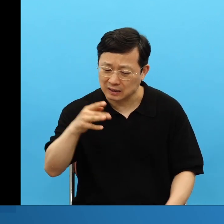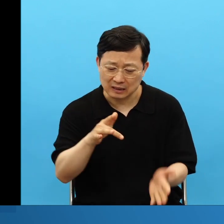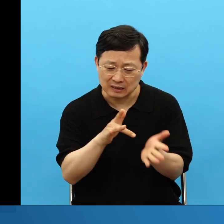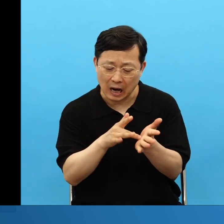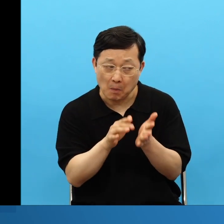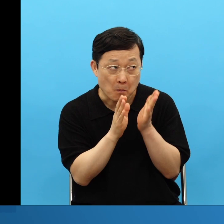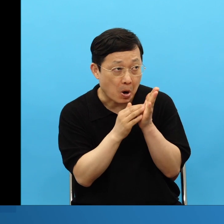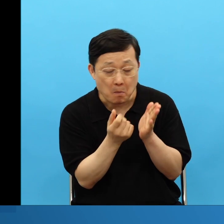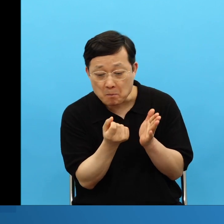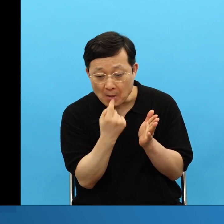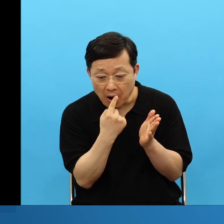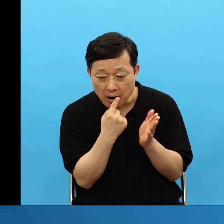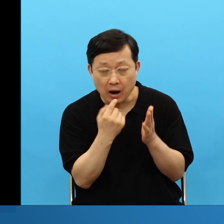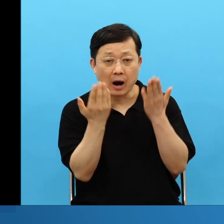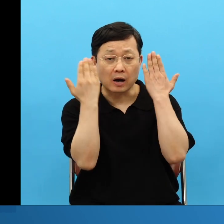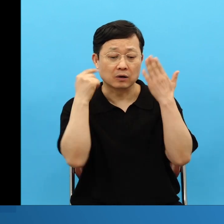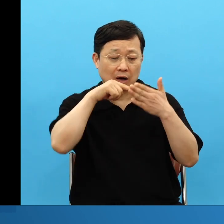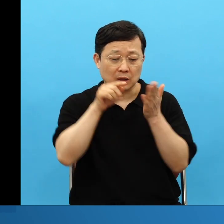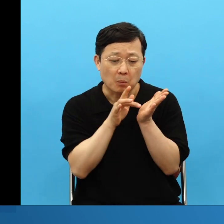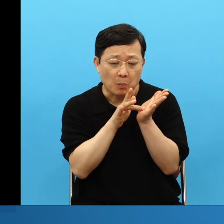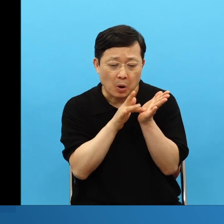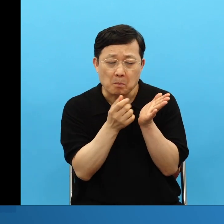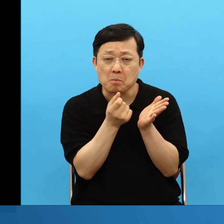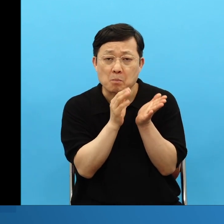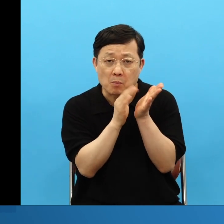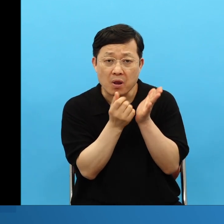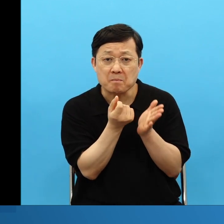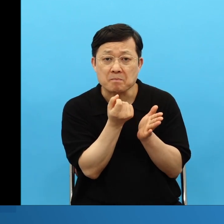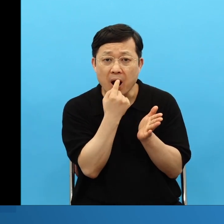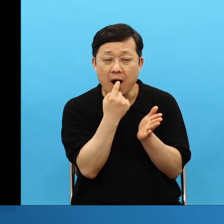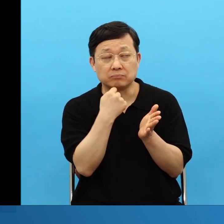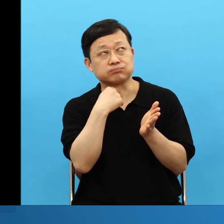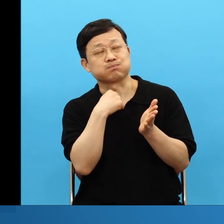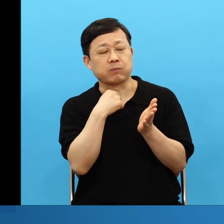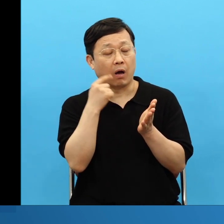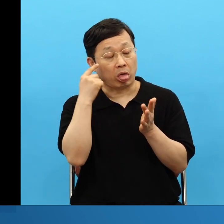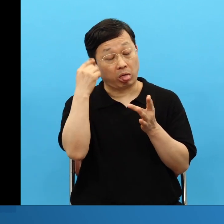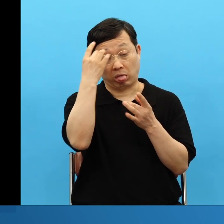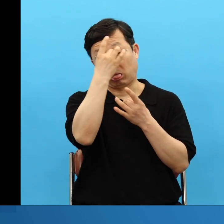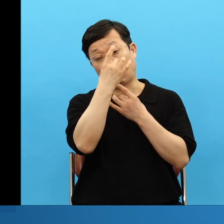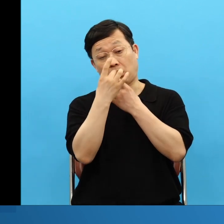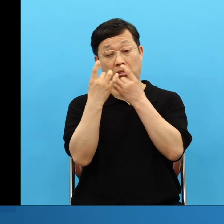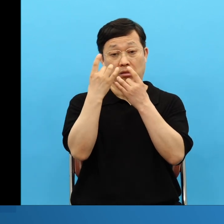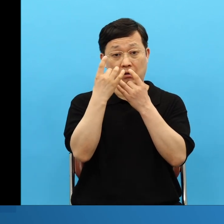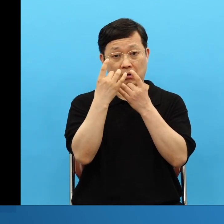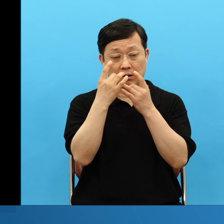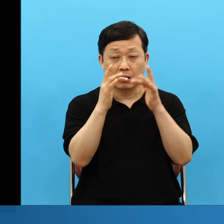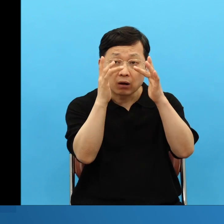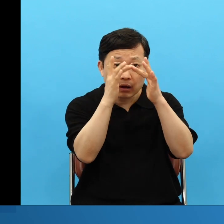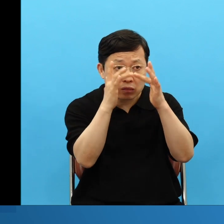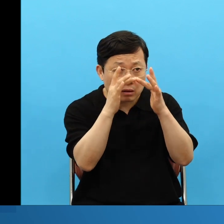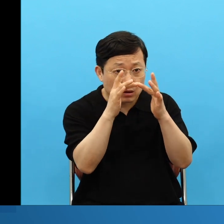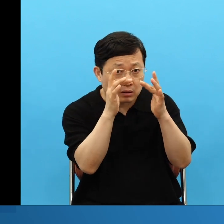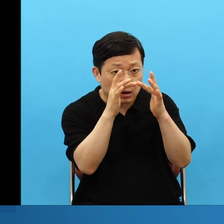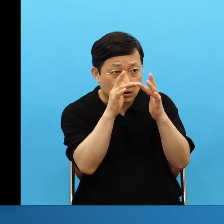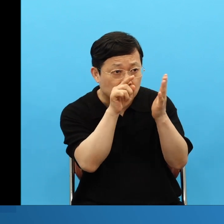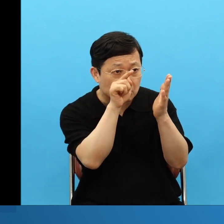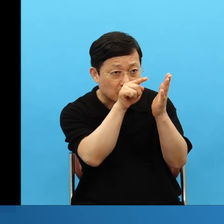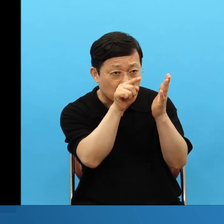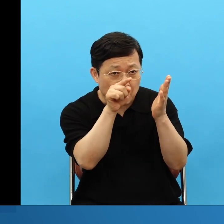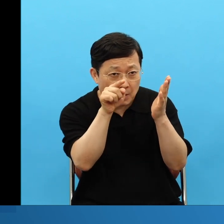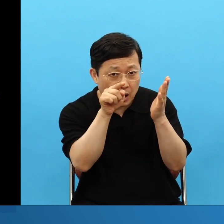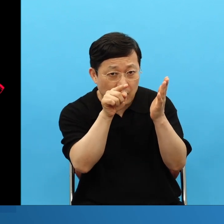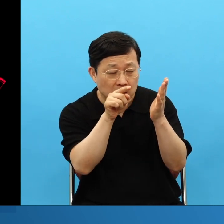했다더라? 학교에서? 마약을? 어디서 구해서? 검색해보니까 요즘 텔레그램이나 게임